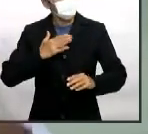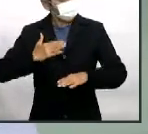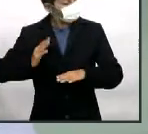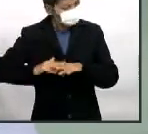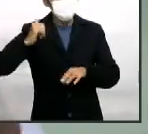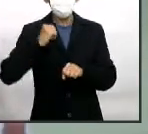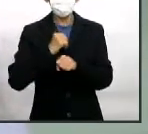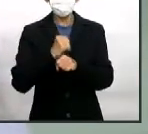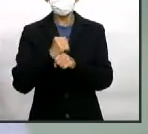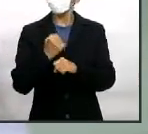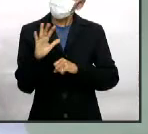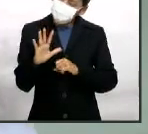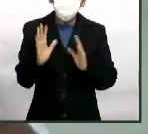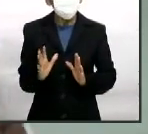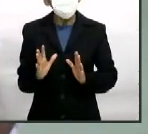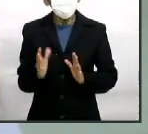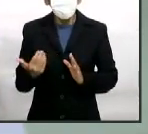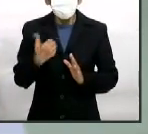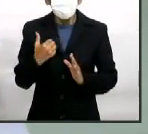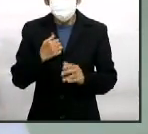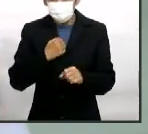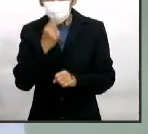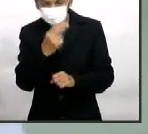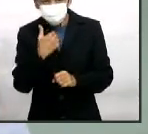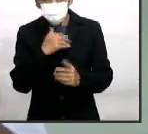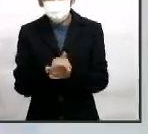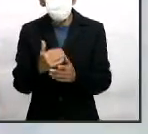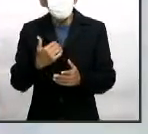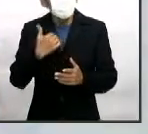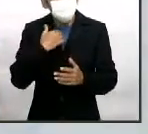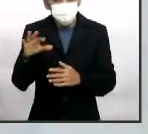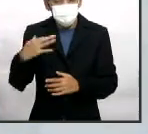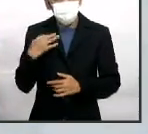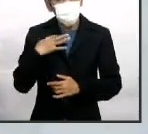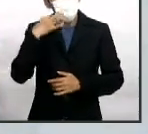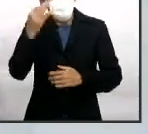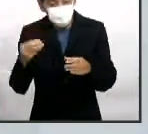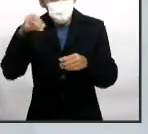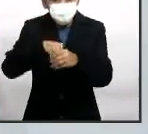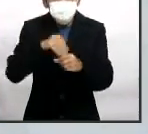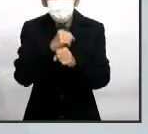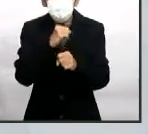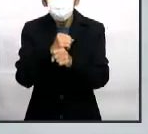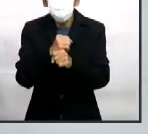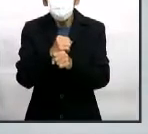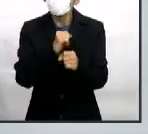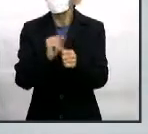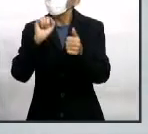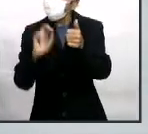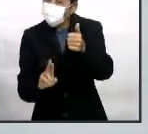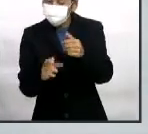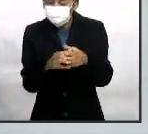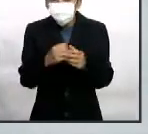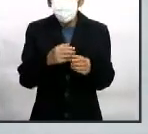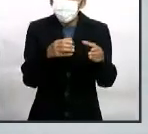งในทีมที่ไม่มีอยู่5คนแล้วอาจจะมีสเกาต์เนี่ยที่เขาเห็นเนี่ยว่าจะดึงคุณเข้าไปอาจจะไม่ได้เข้าไปแล้วคุณจะได้เป็นตัวจริงเลยคุณอาจจะเป็นตัวสำรองที่อยู่